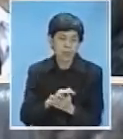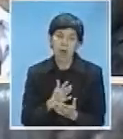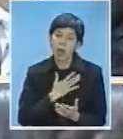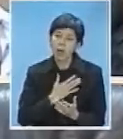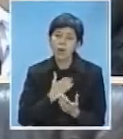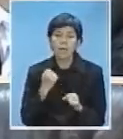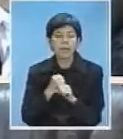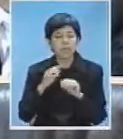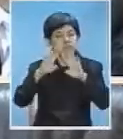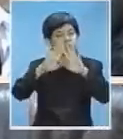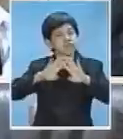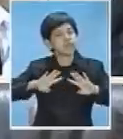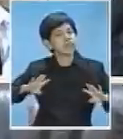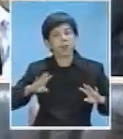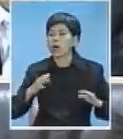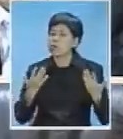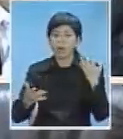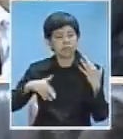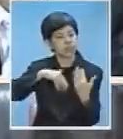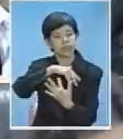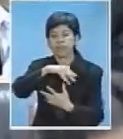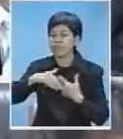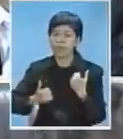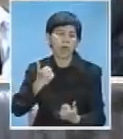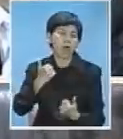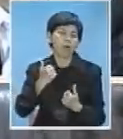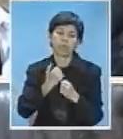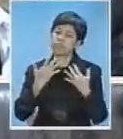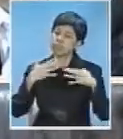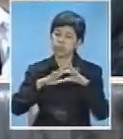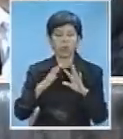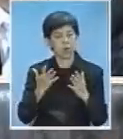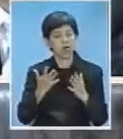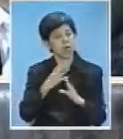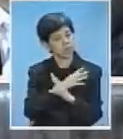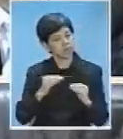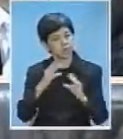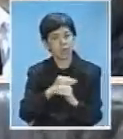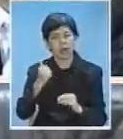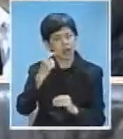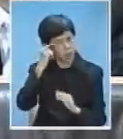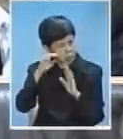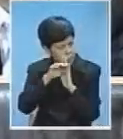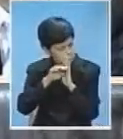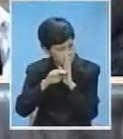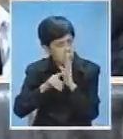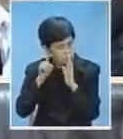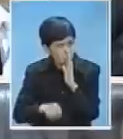เปิดการรองรับการเปิดเสรีประชาคมอาเซียนเรื่องนี้ต้องกำหนดเป็นนโยบ